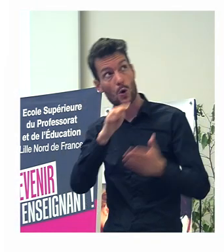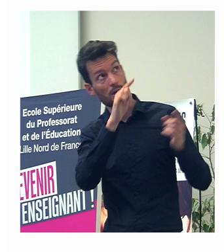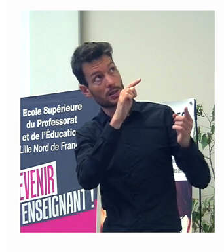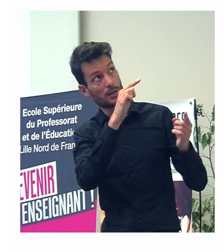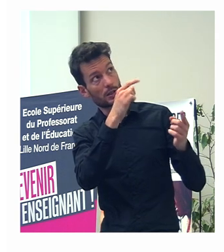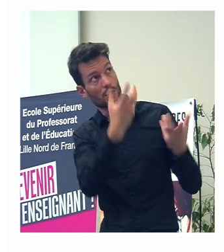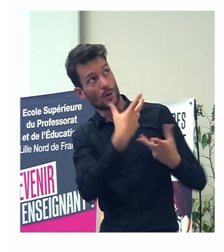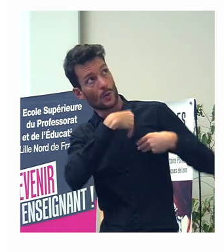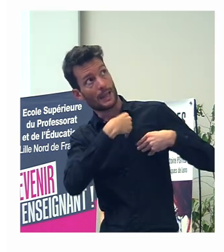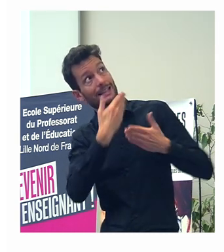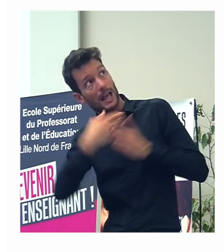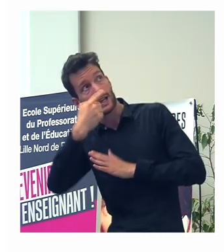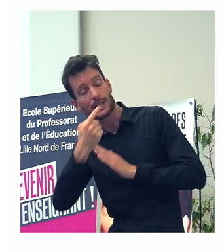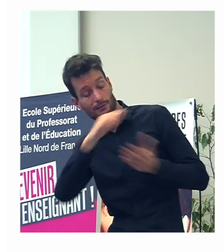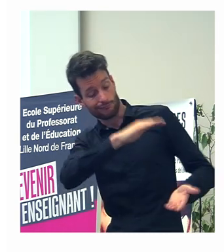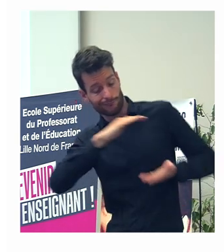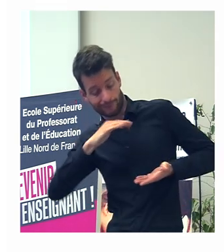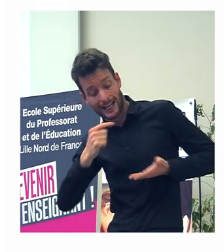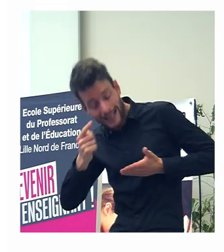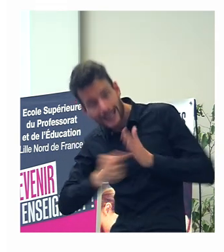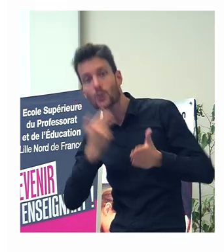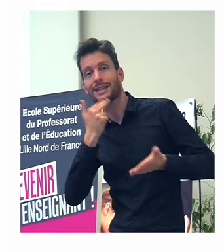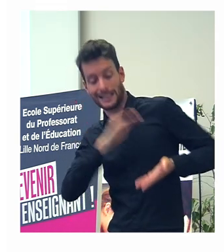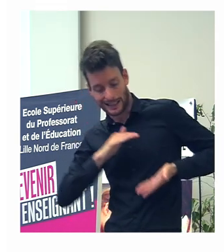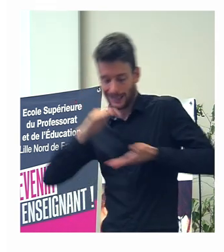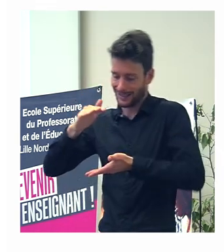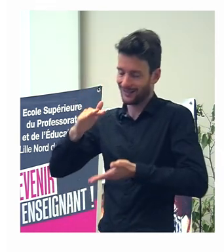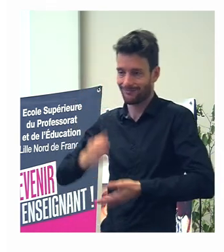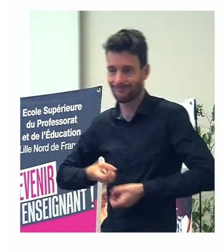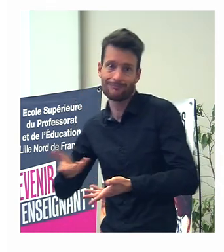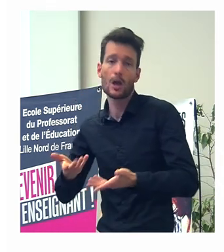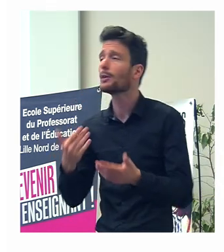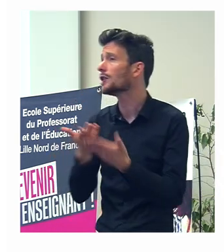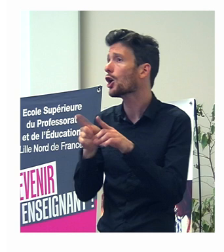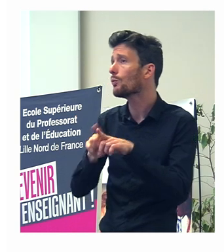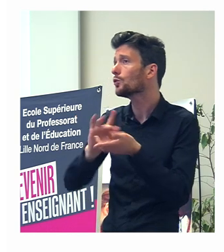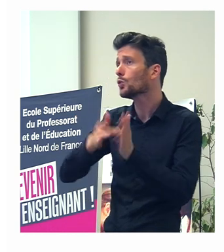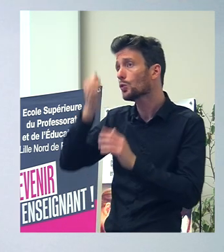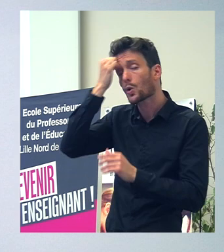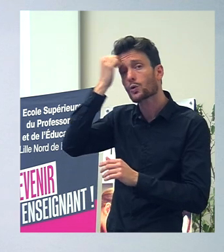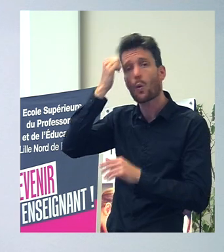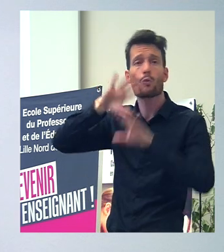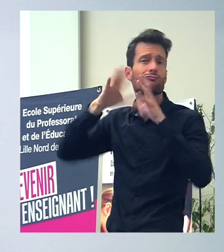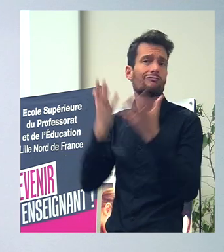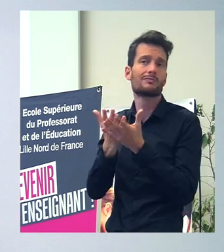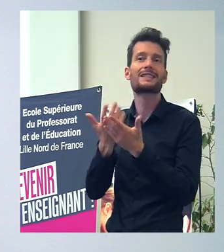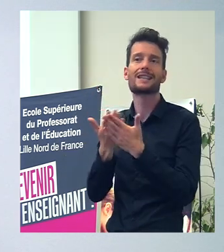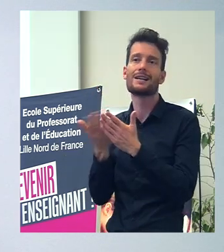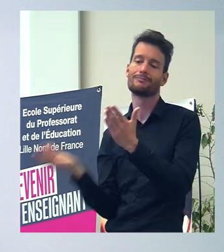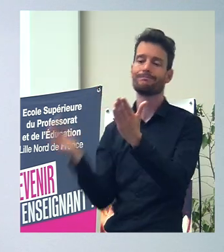qu'ils ont acquis. Voilà, mais ça fait partie de toute leçon. Et tout ça se trouve donc au carnet